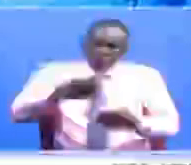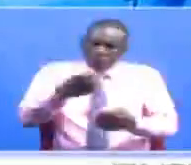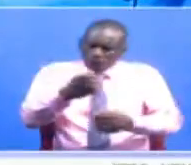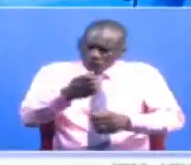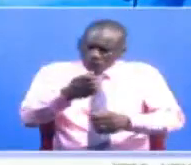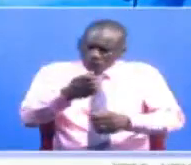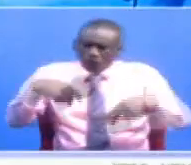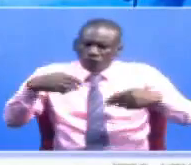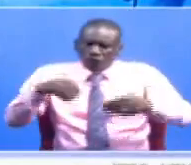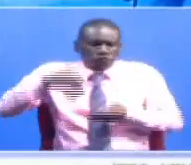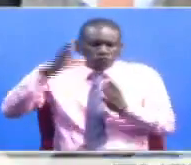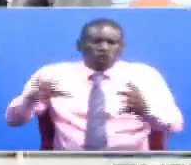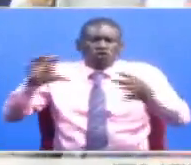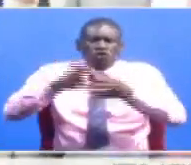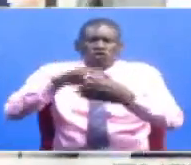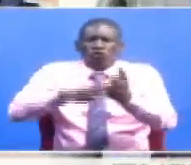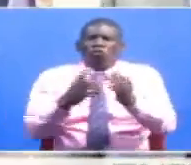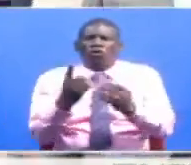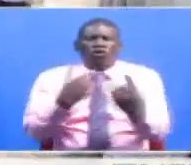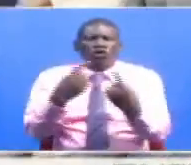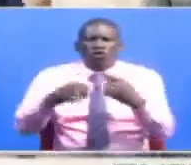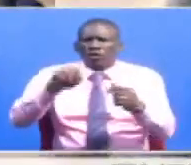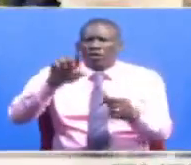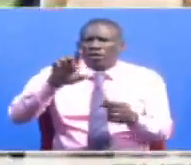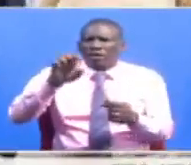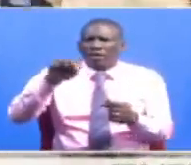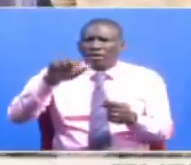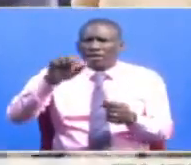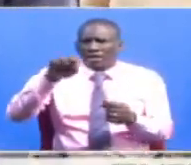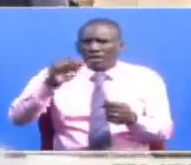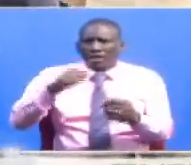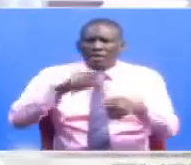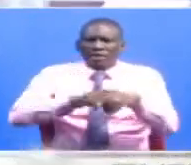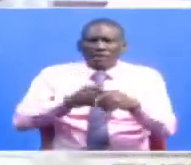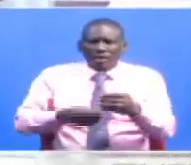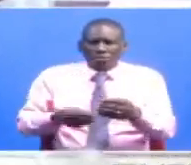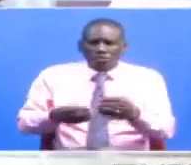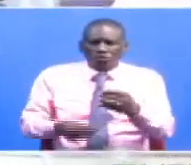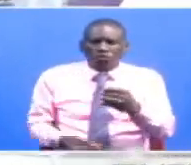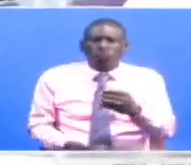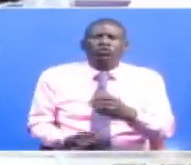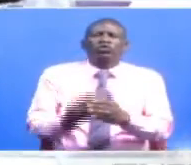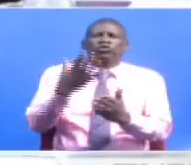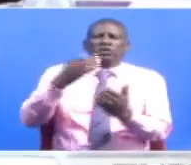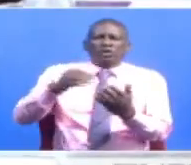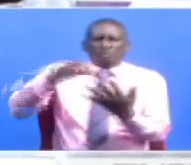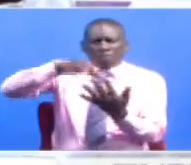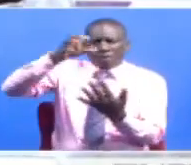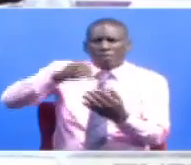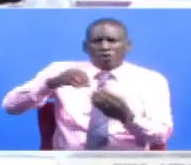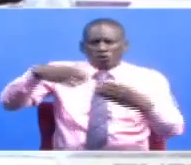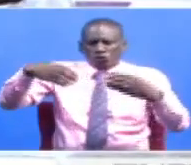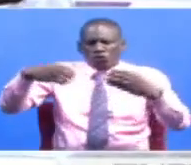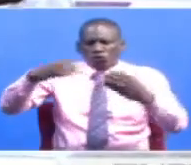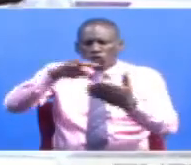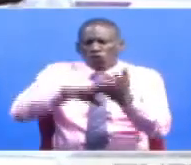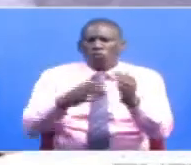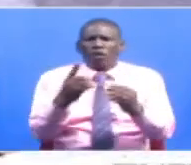mwakani. Akizungumza katika shule ya Lenana wakati wa kutolewa kwa utaratibu wa kujiunga na kidato cha kwanza mwaka 2024,